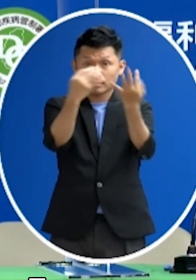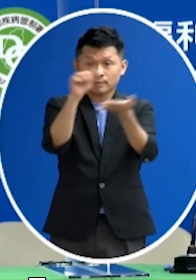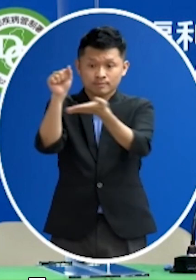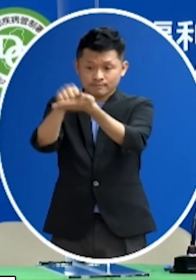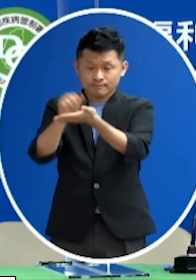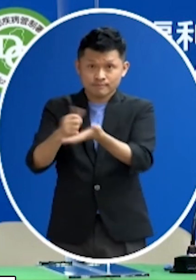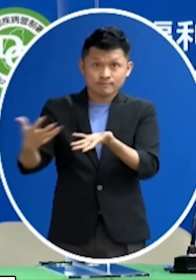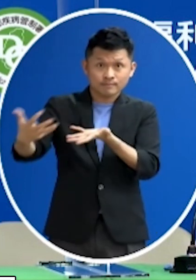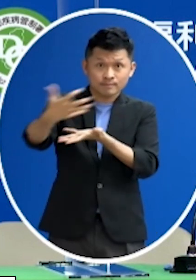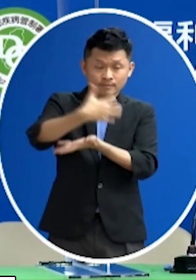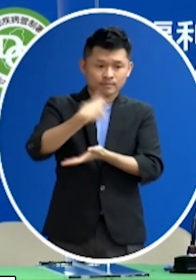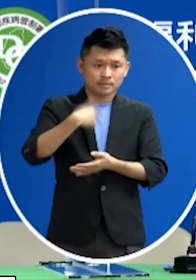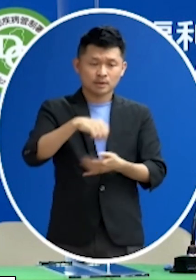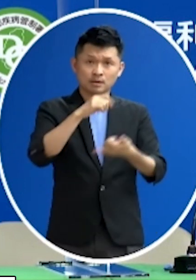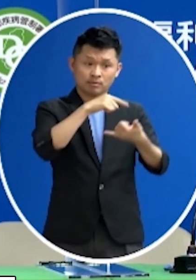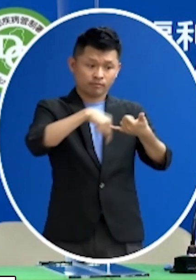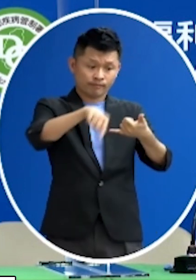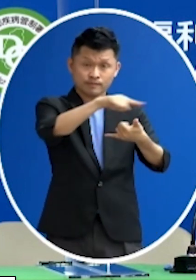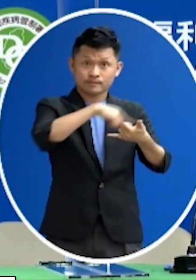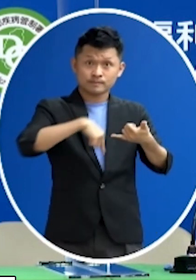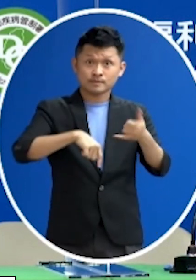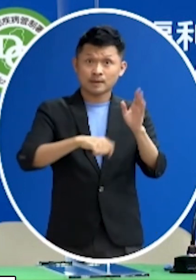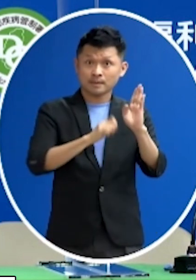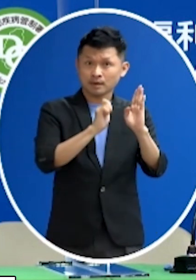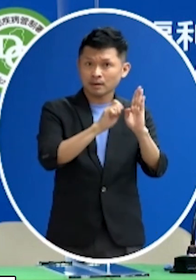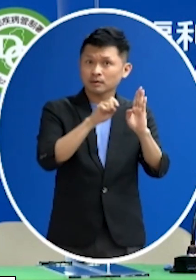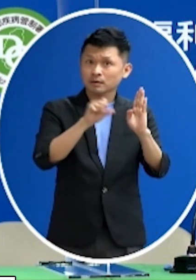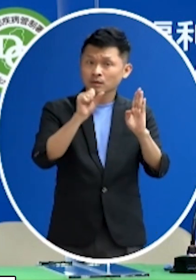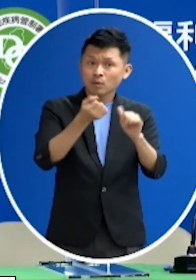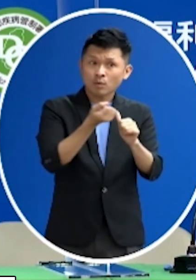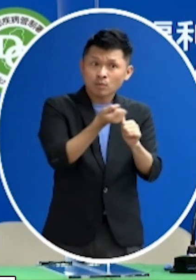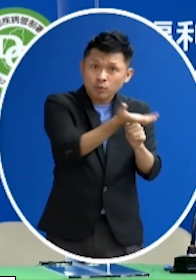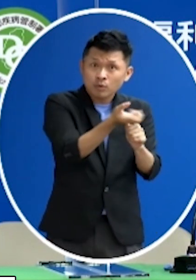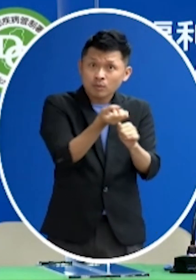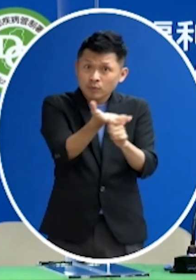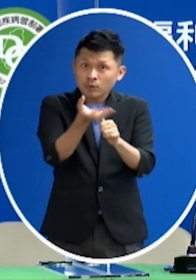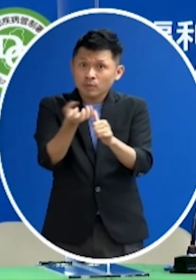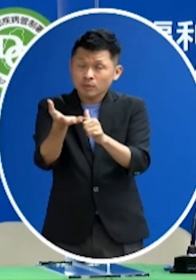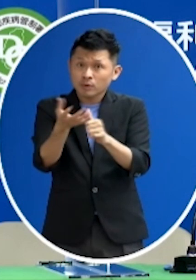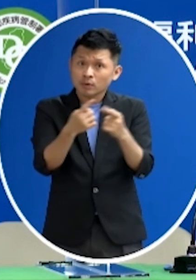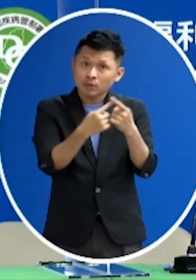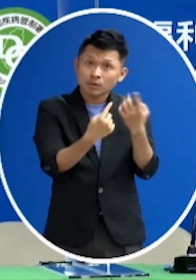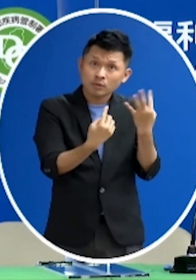区的 BA.5 那它的这个感染的状况或流行的状况，